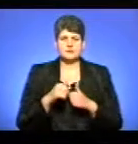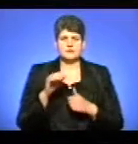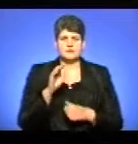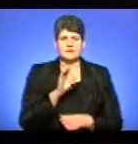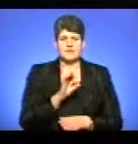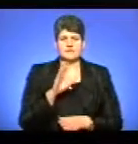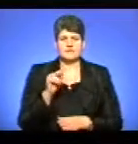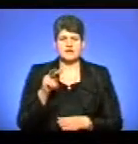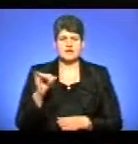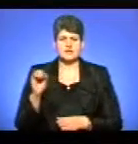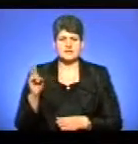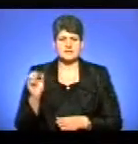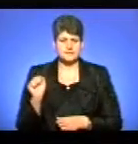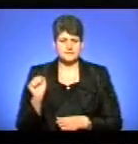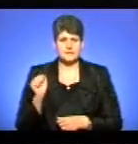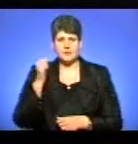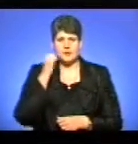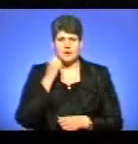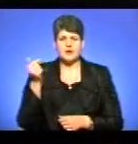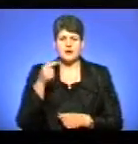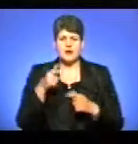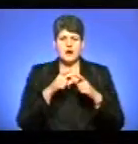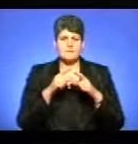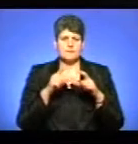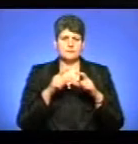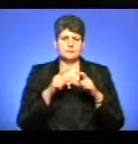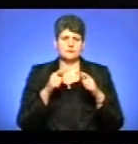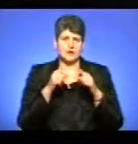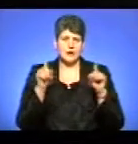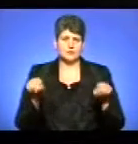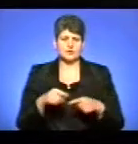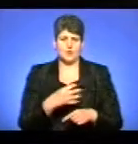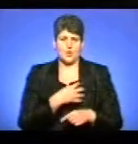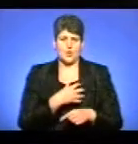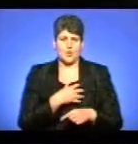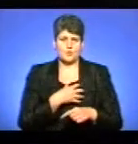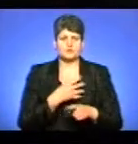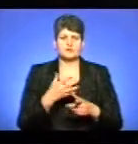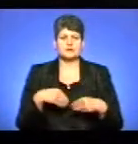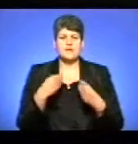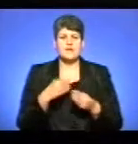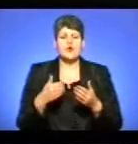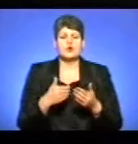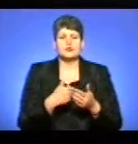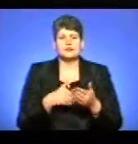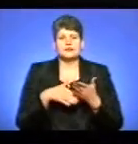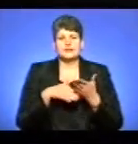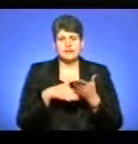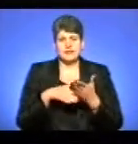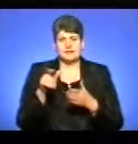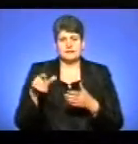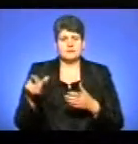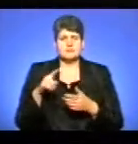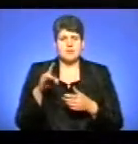Величанська. Подяками, грамотами та орденом за волонтерську діяльність нагородив волонтерів з Баража голова штабу національного